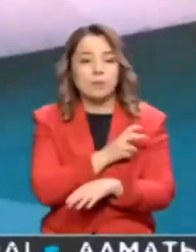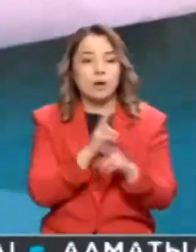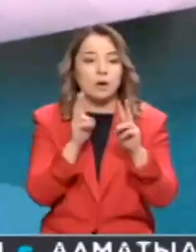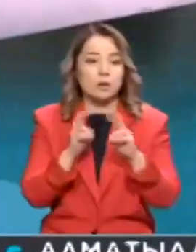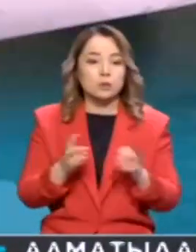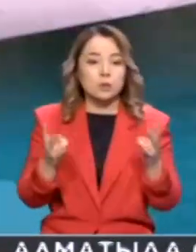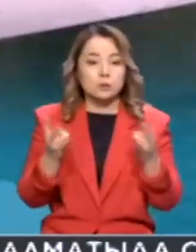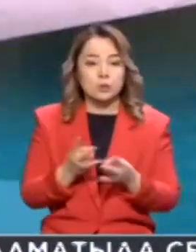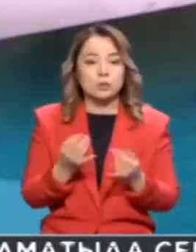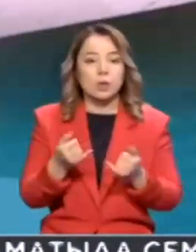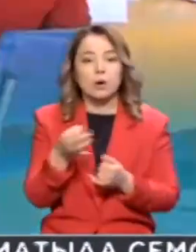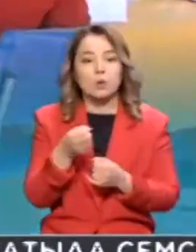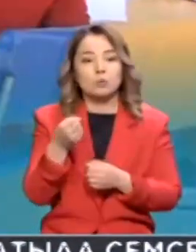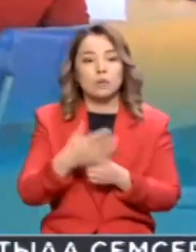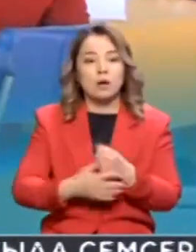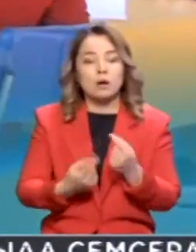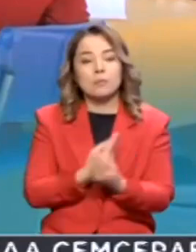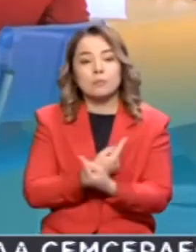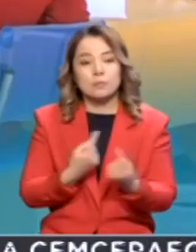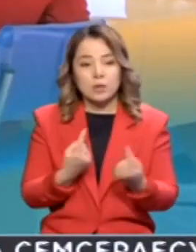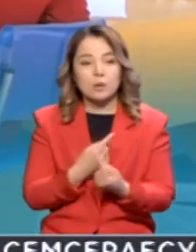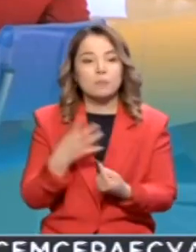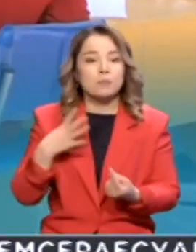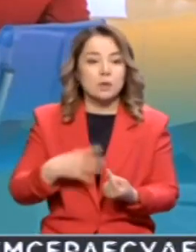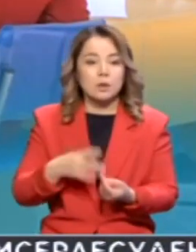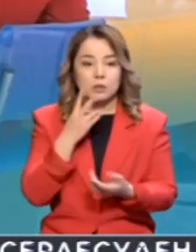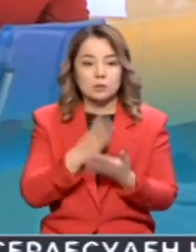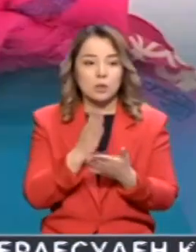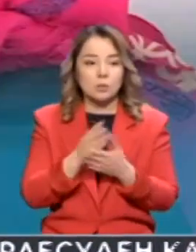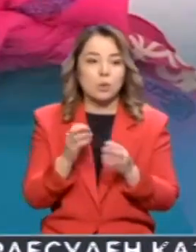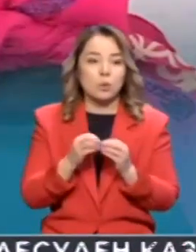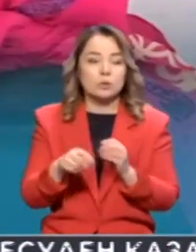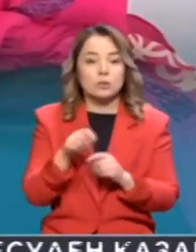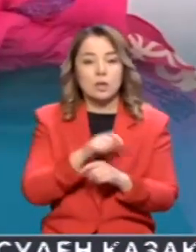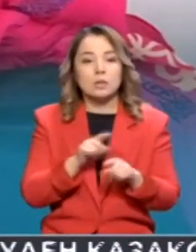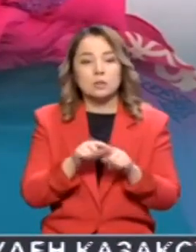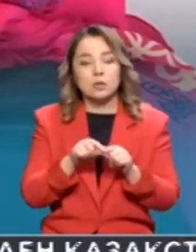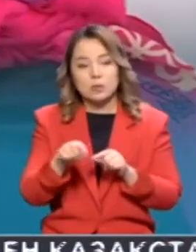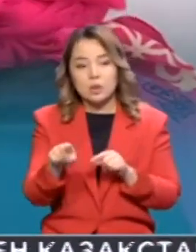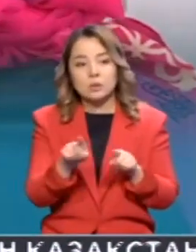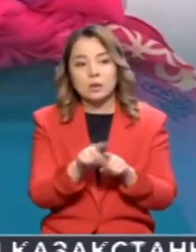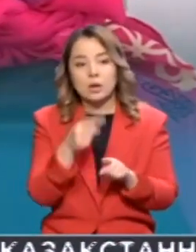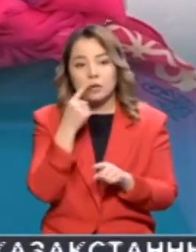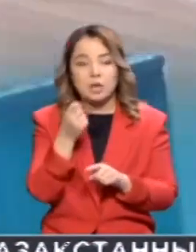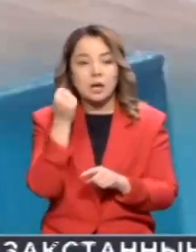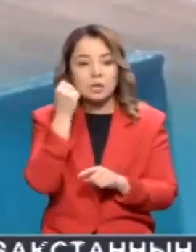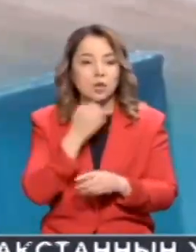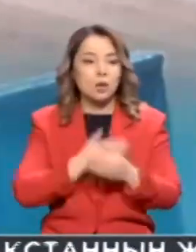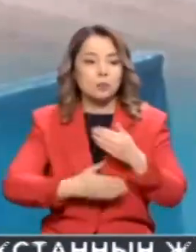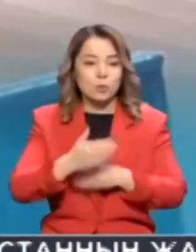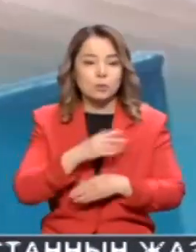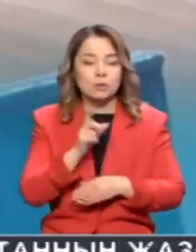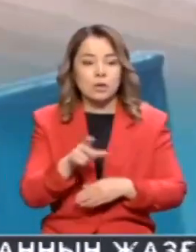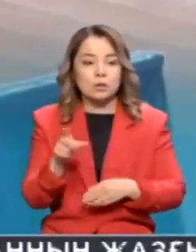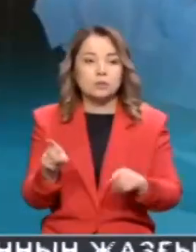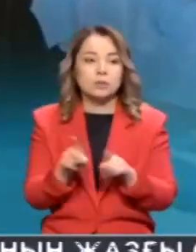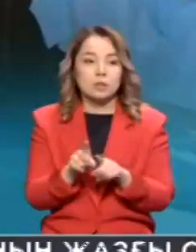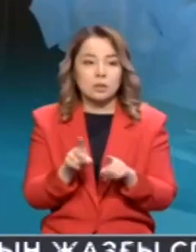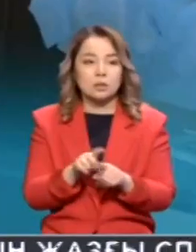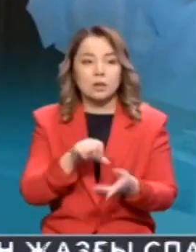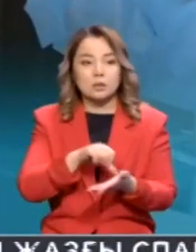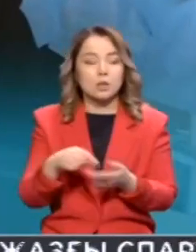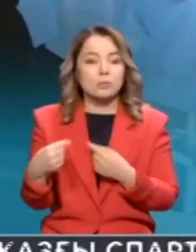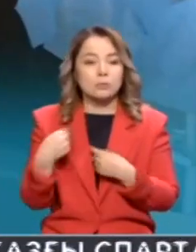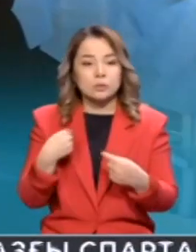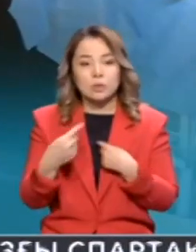қаралу үшін аудан орталығына қатынауға мәжбүр болып келген. Ондаған шақырымға созылатын жол әсіресе қариялар мен мүгедек кісілерді